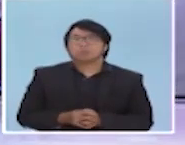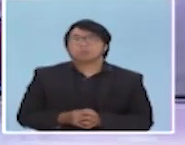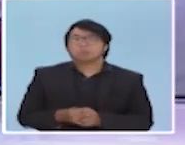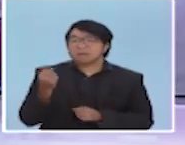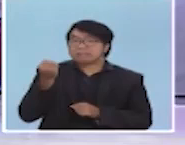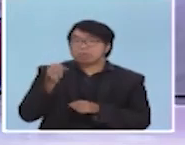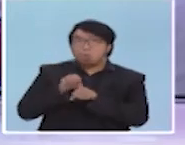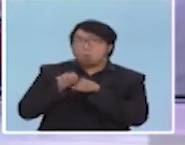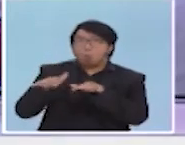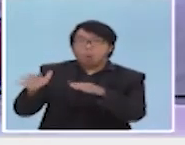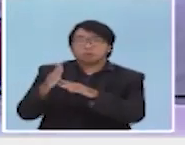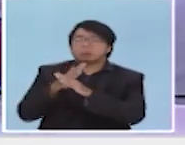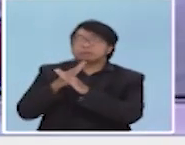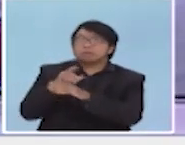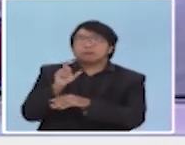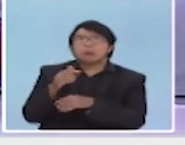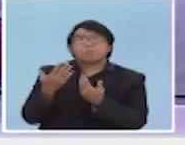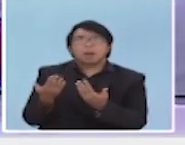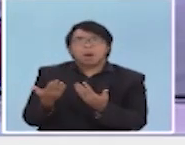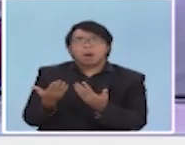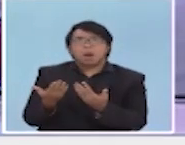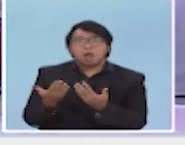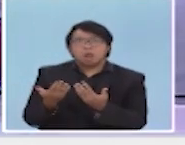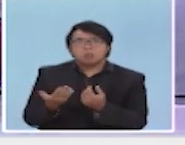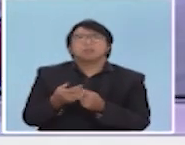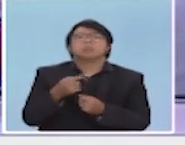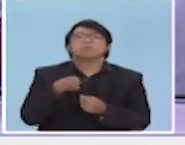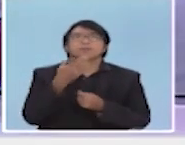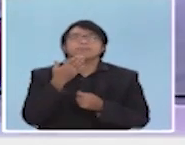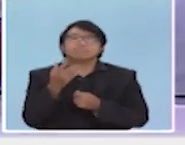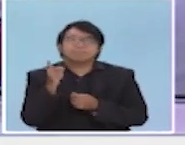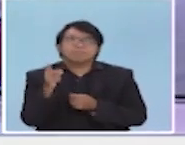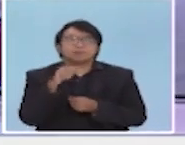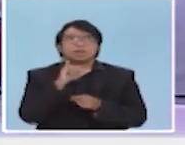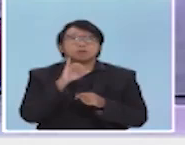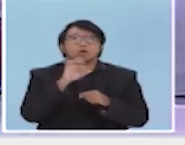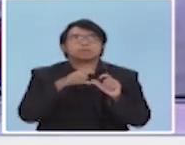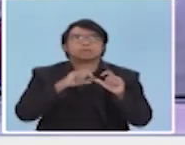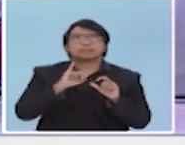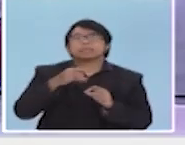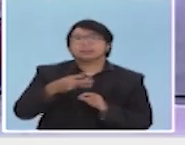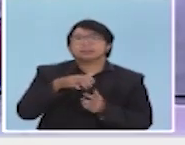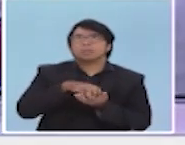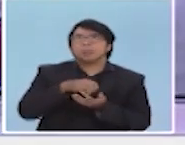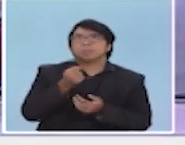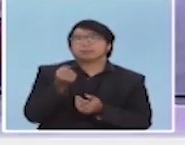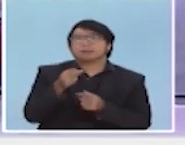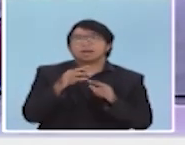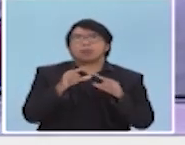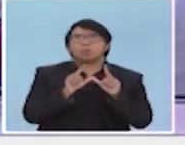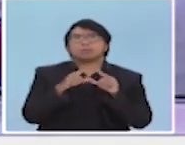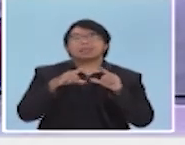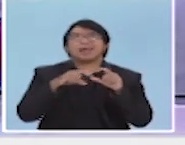Pemirsa, apa antisipasi agar penyebaran di pasar tidak meluas? Kita sudah bersama rekan kami Yosefina Damaris di Pasar Rawasari Jakarta